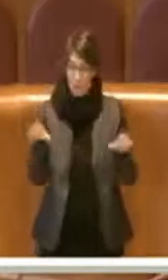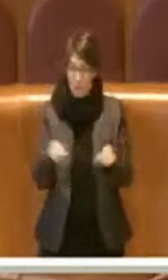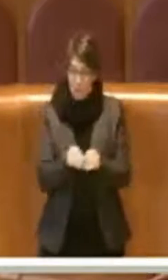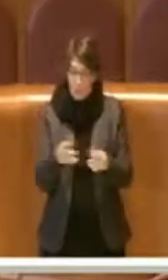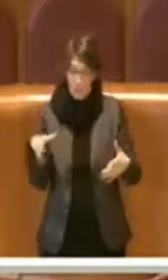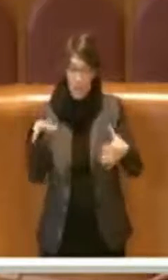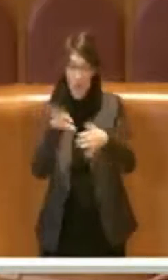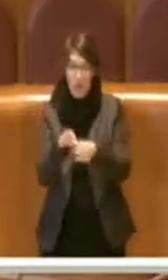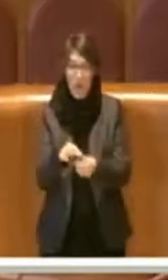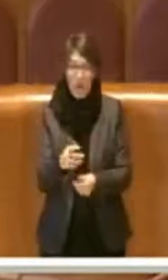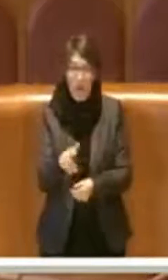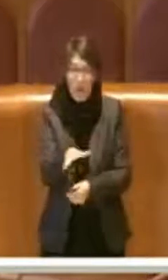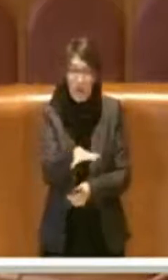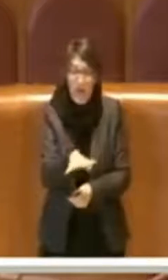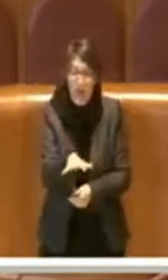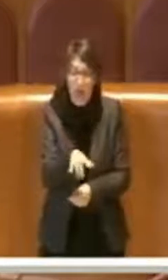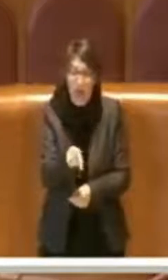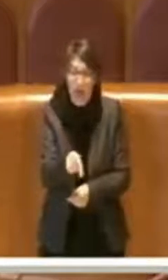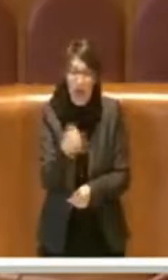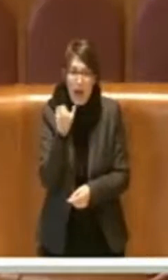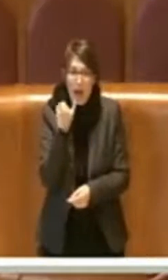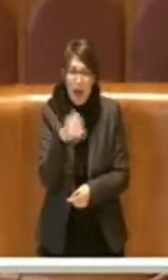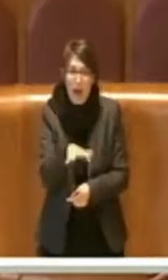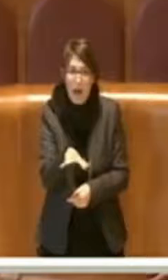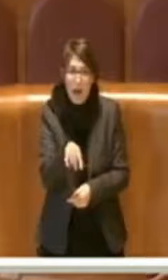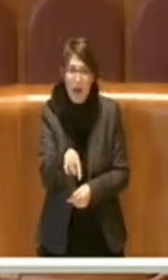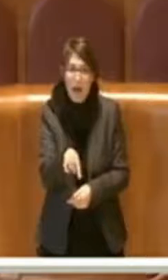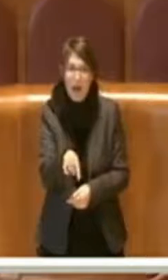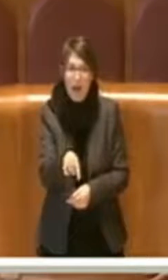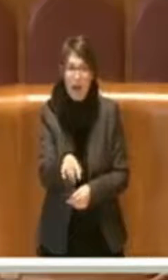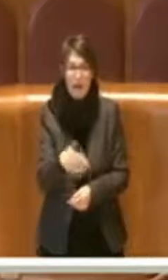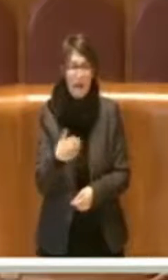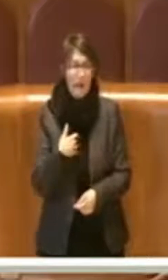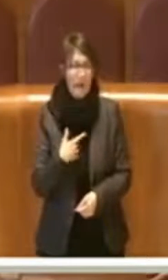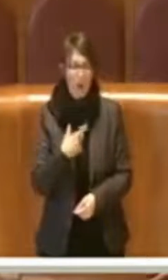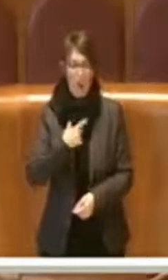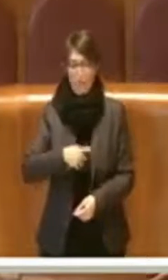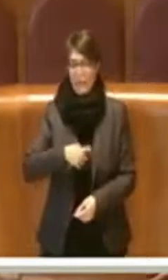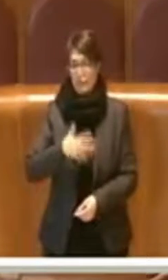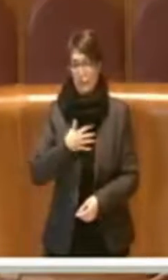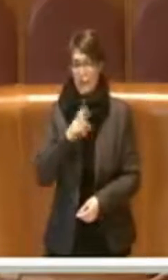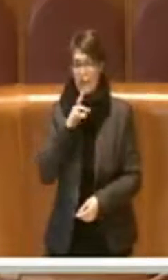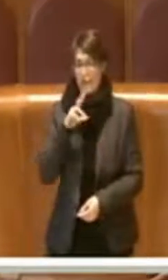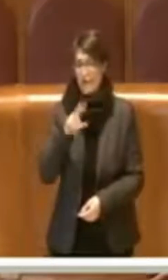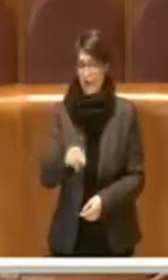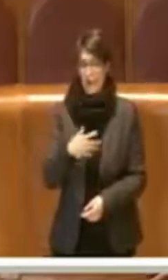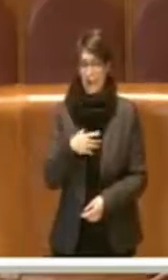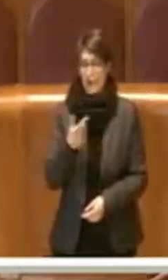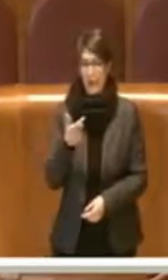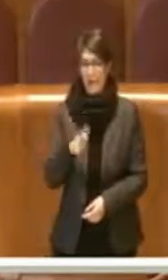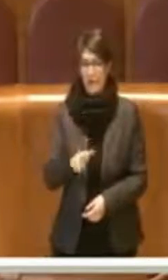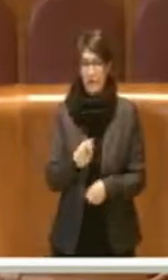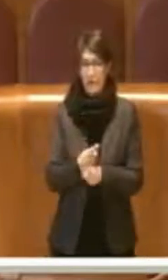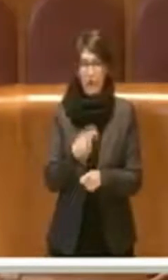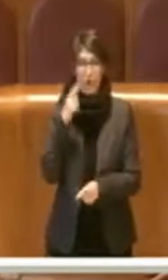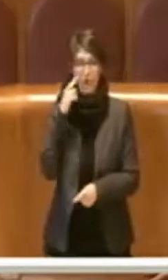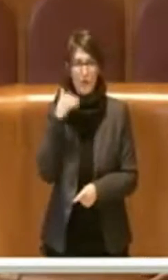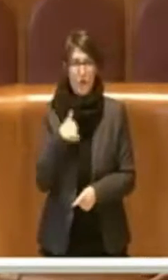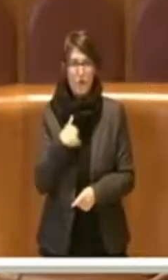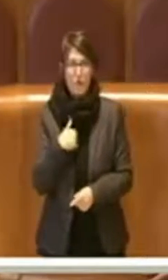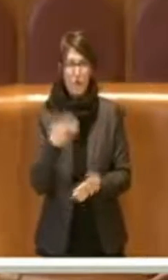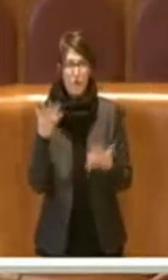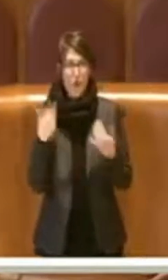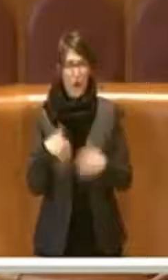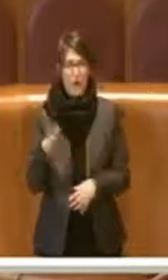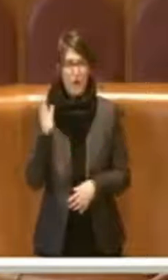terra. Io parlo personalmente perché devo ricordare di essere stata una consigliera di opposizione